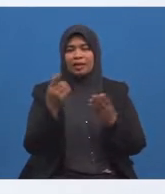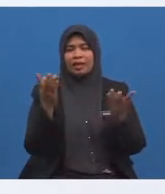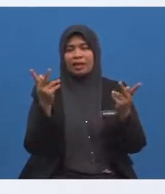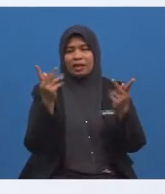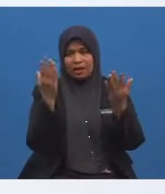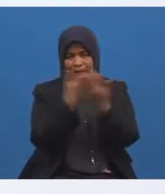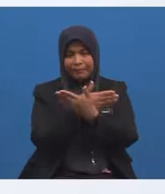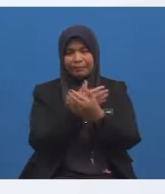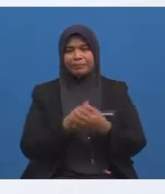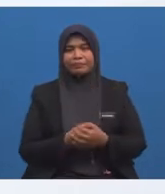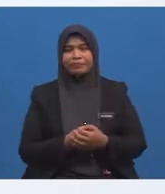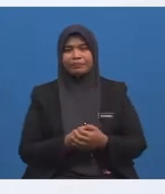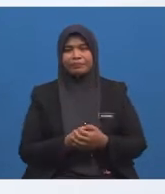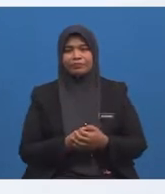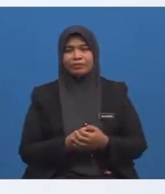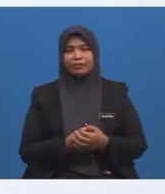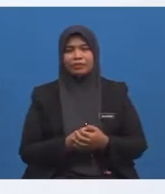gelap.